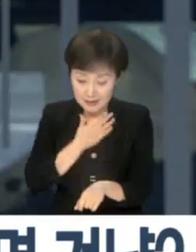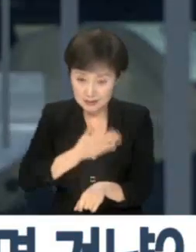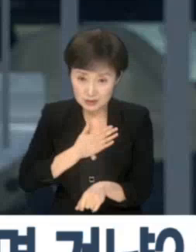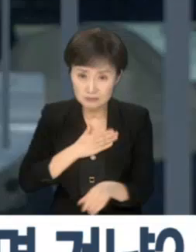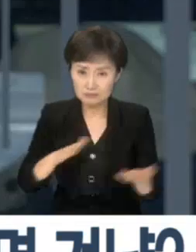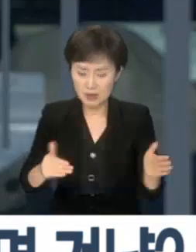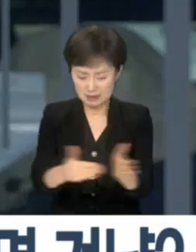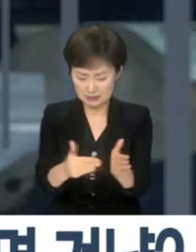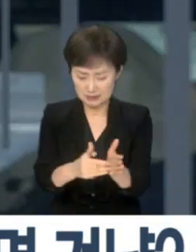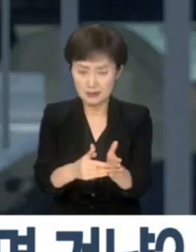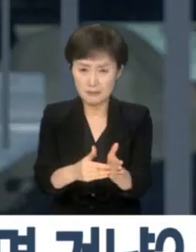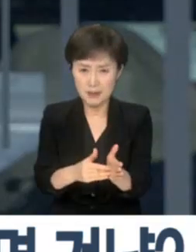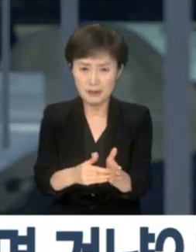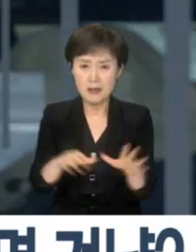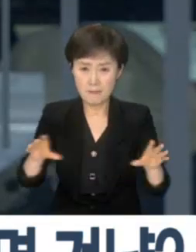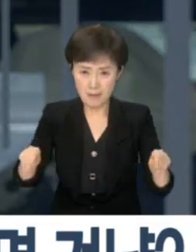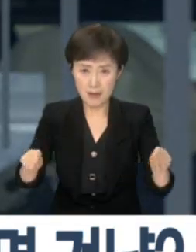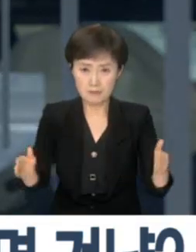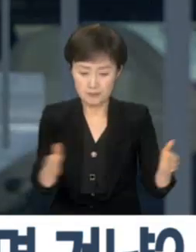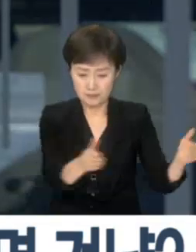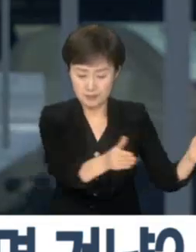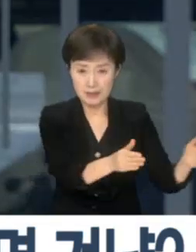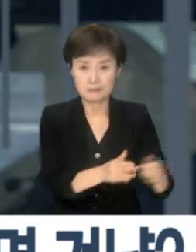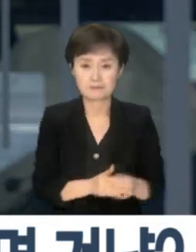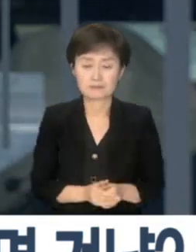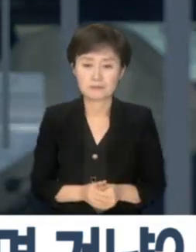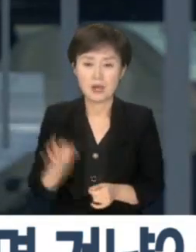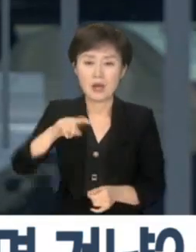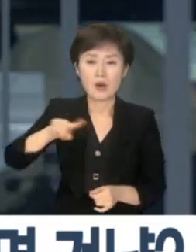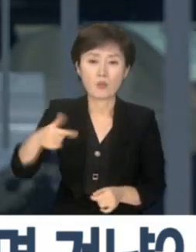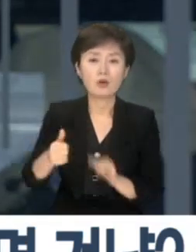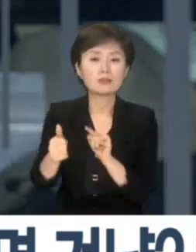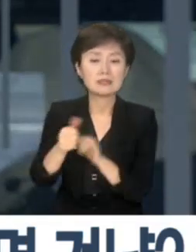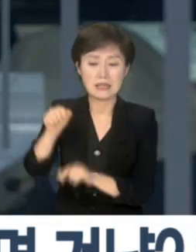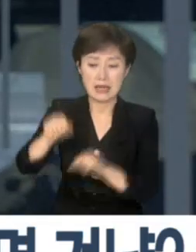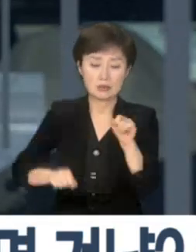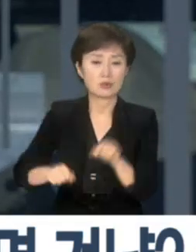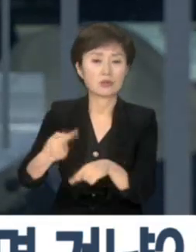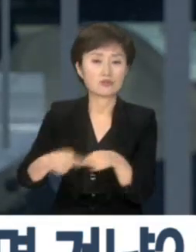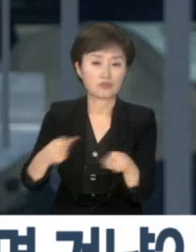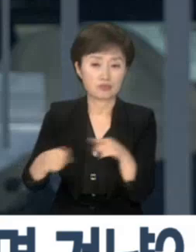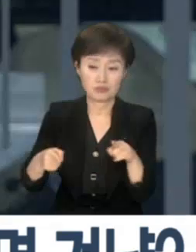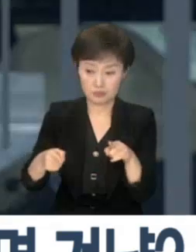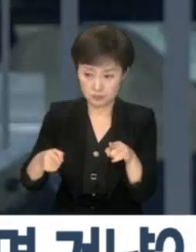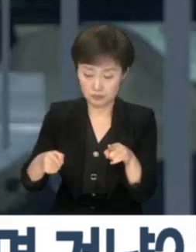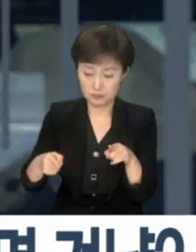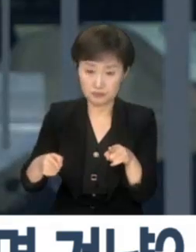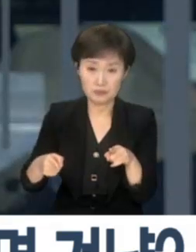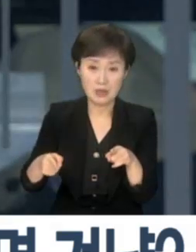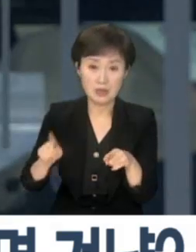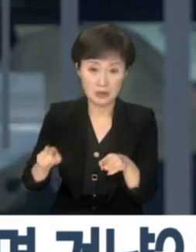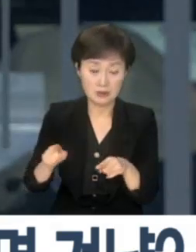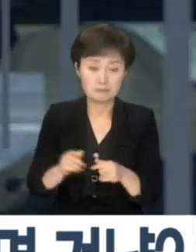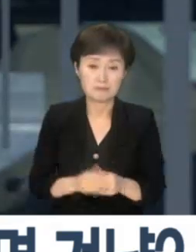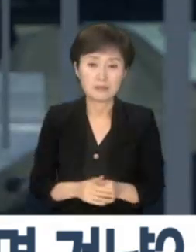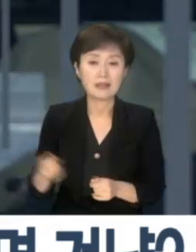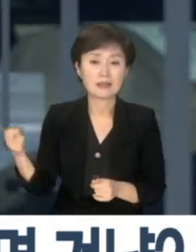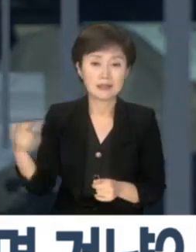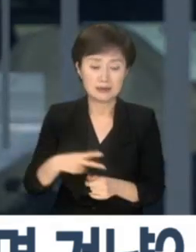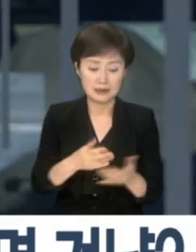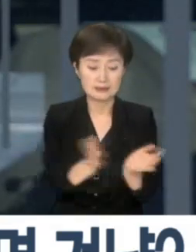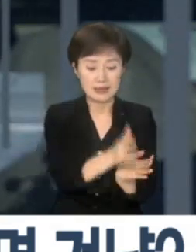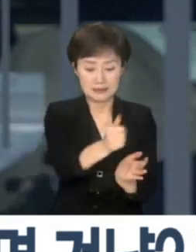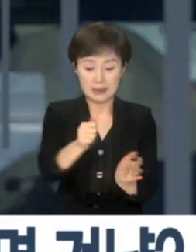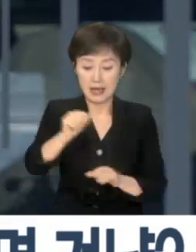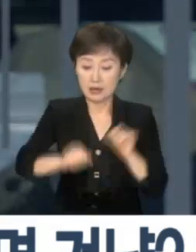충분히 시간 들여서 또 다루도록 하고요. 다시 이제 원희룡 장관의 행보 이야기로 이제 이야기가 여기까지 흘러온 겁니다. 다시 장관들의